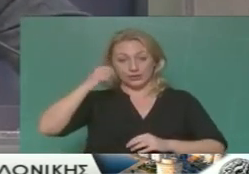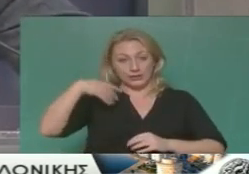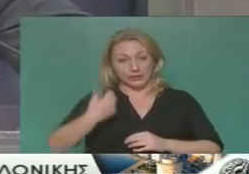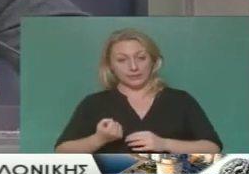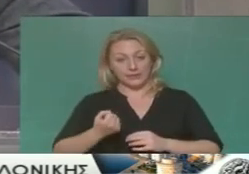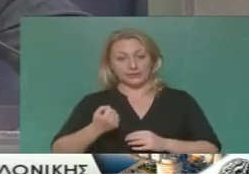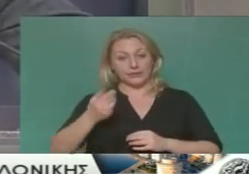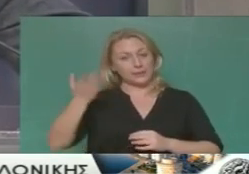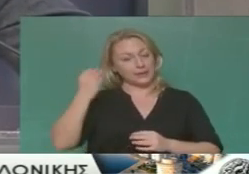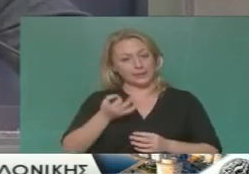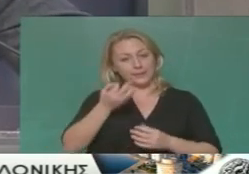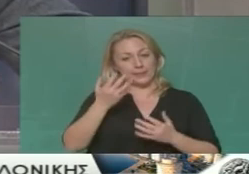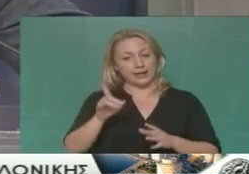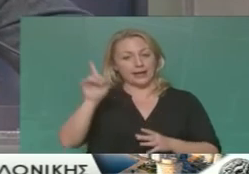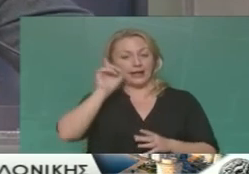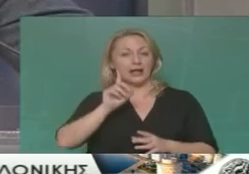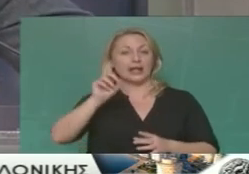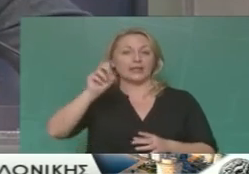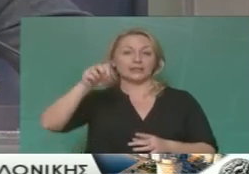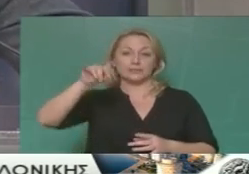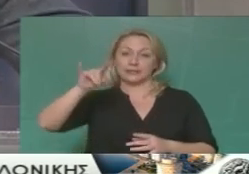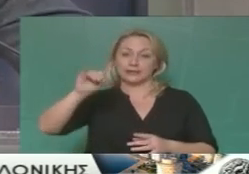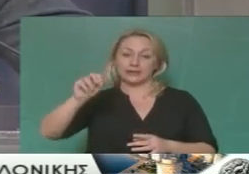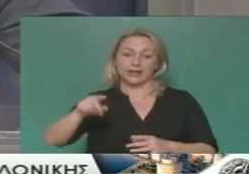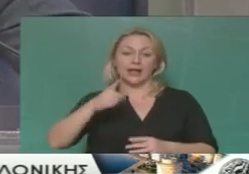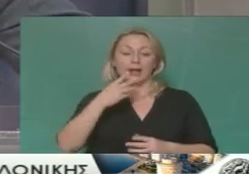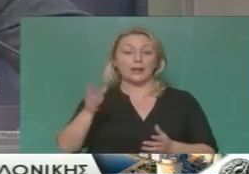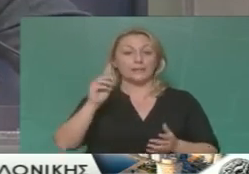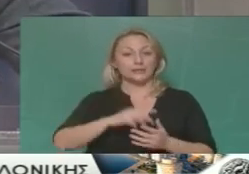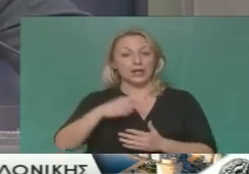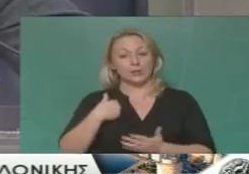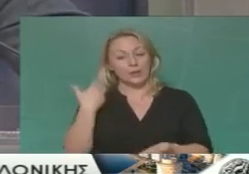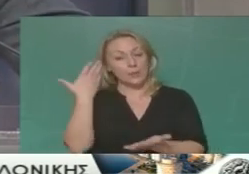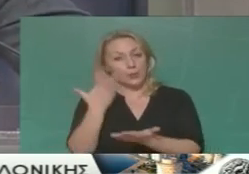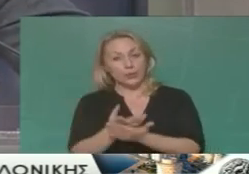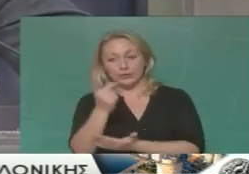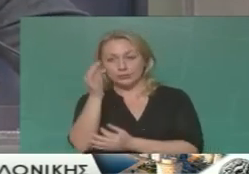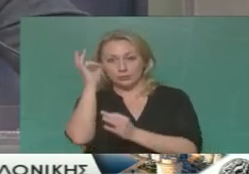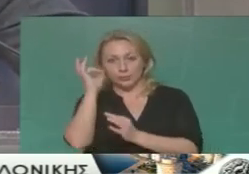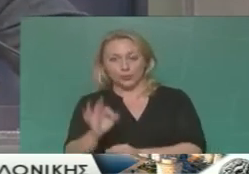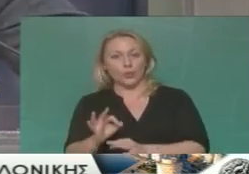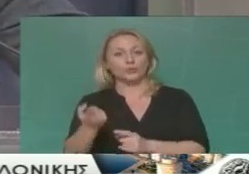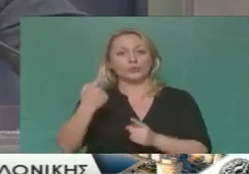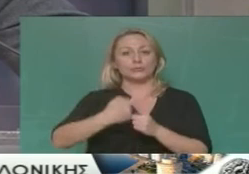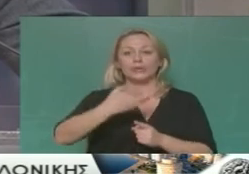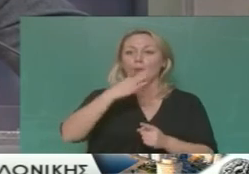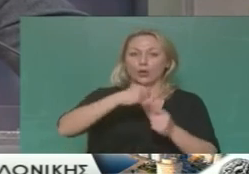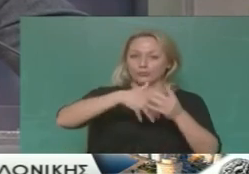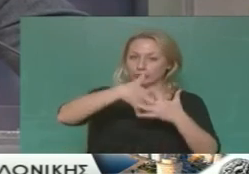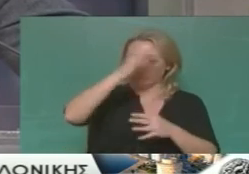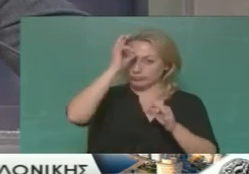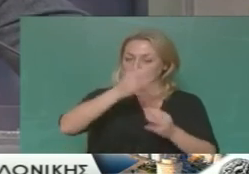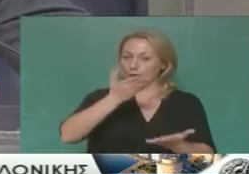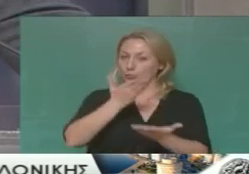κάνει, το ανέφερε και προηγουμένως και η Δέσποινα, έχουμε και κοστολογημένη πρόταση και τεκμηριωμένη,